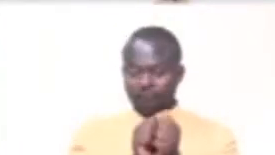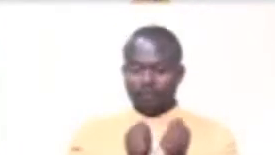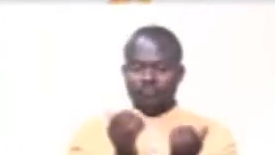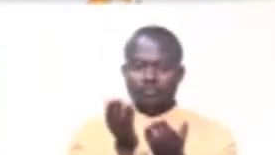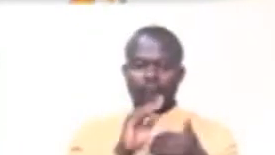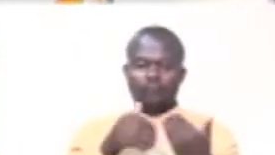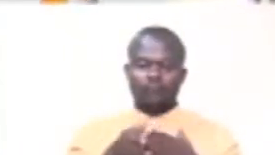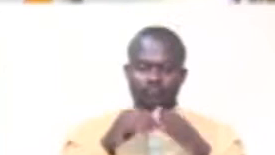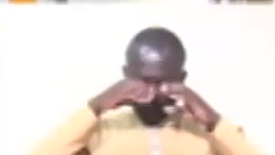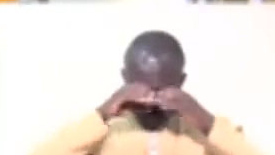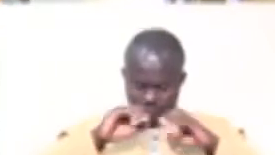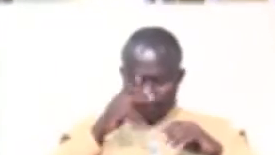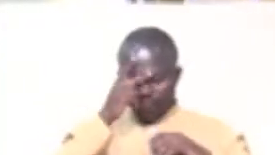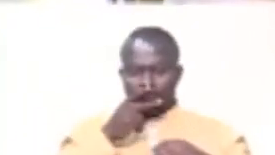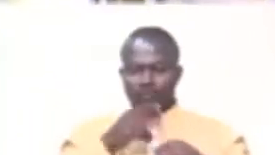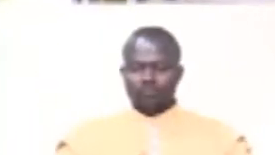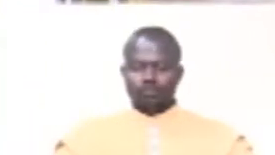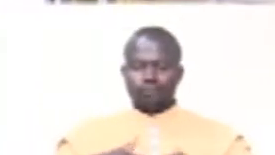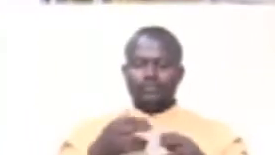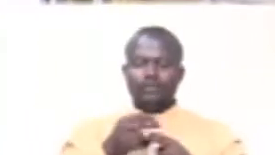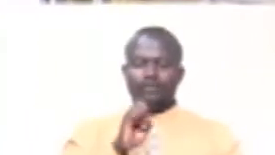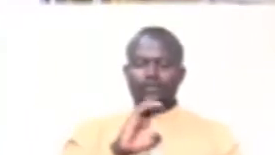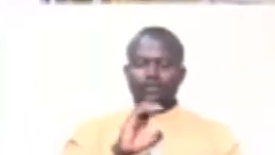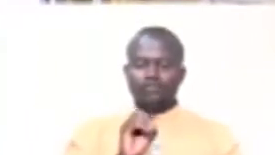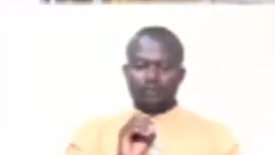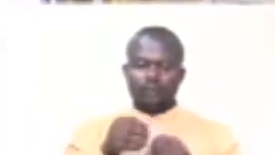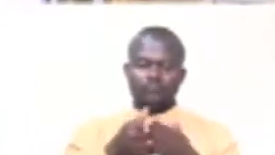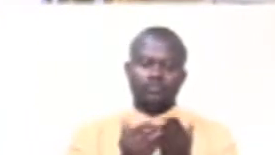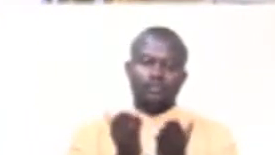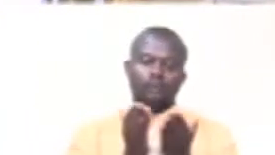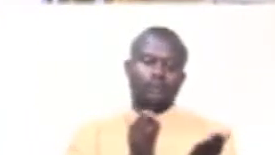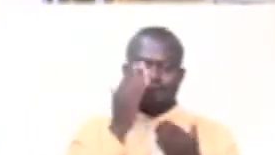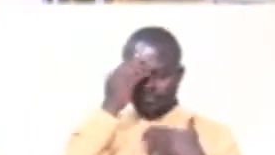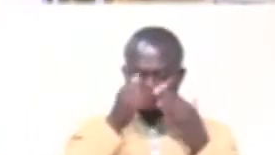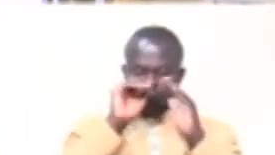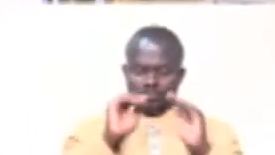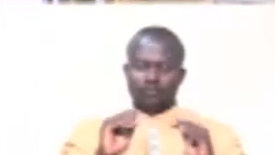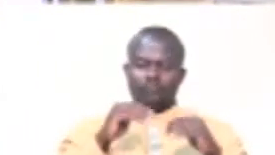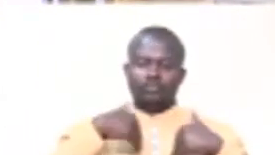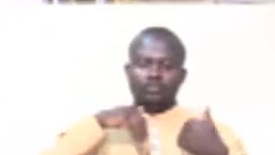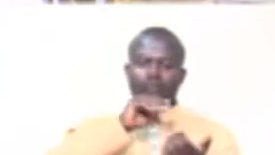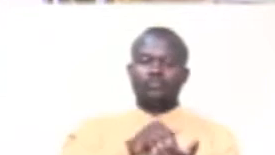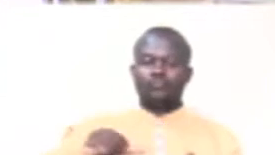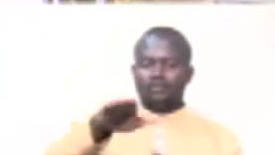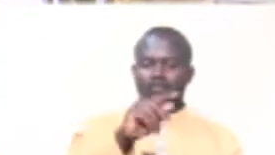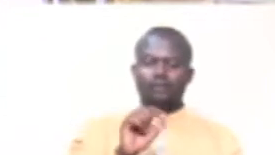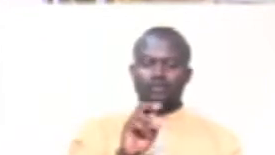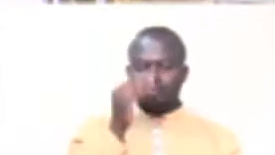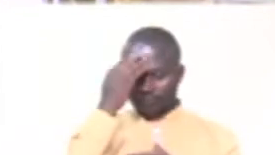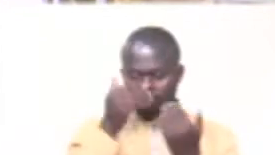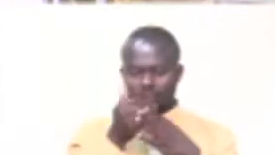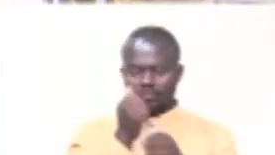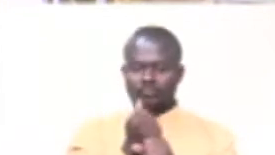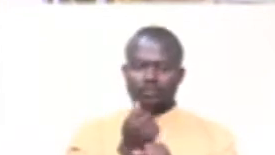serivisi yo gupima ababyeyi batwite izwi nka ekografi. Izi serivisi ngo zaruhuye abagana iki kigo nderabuzima cya Kinigi kuko batagikora ingendo